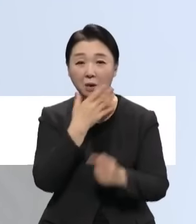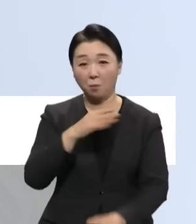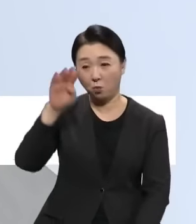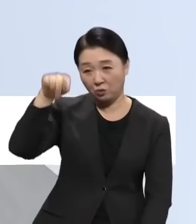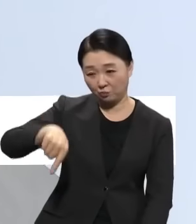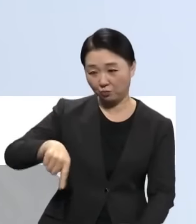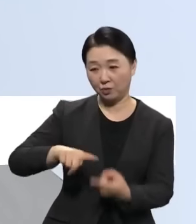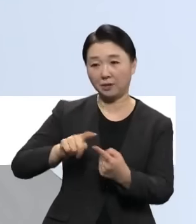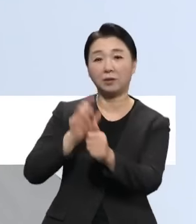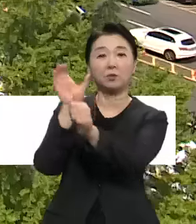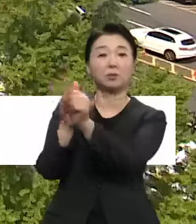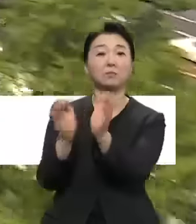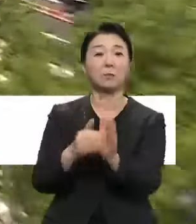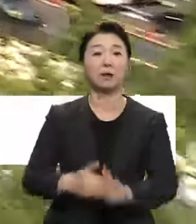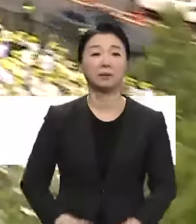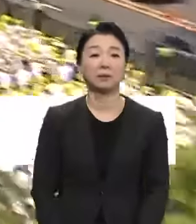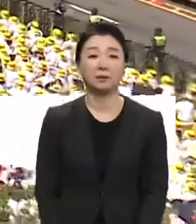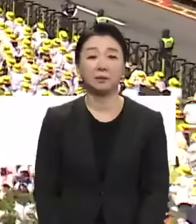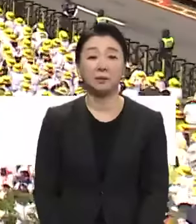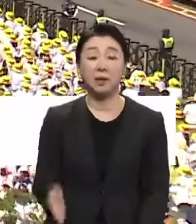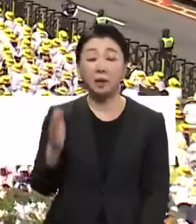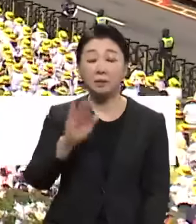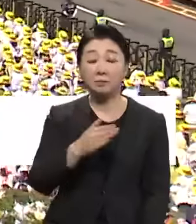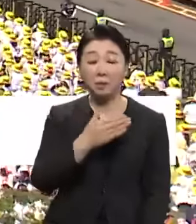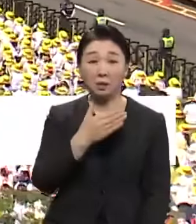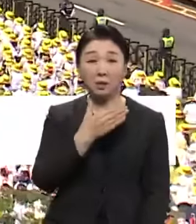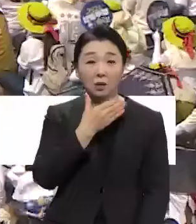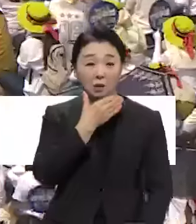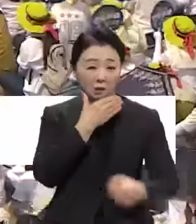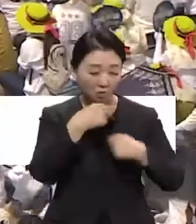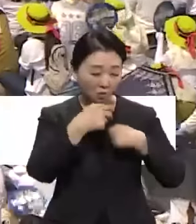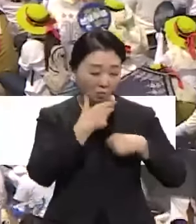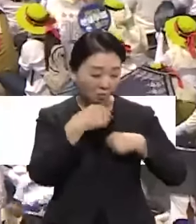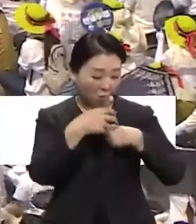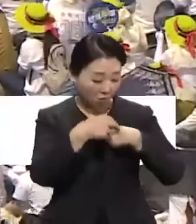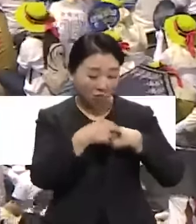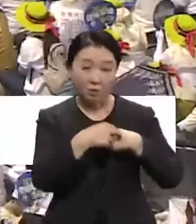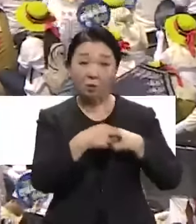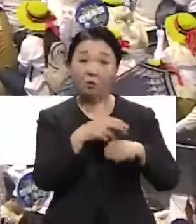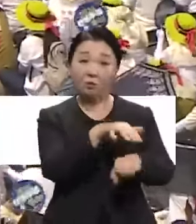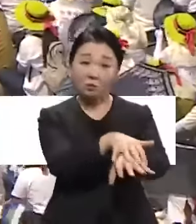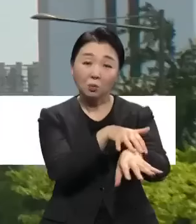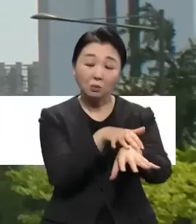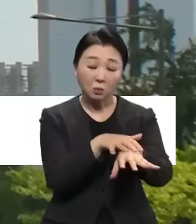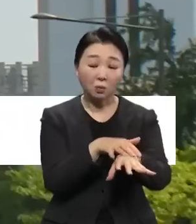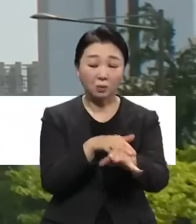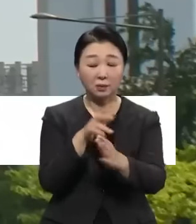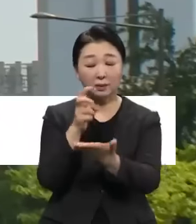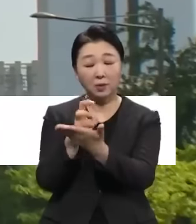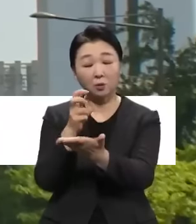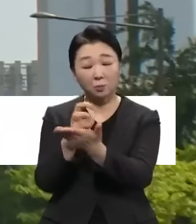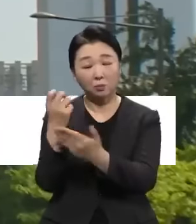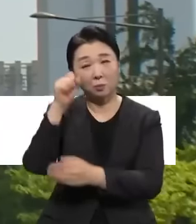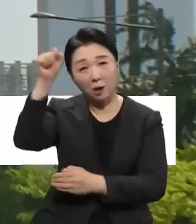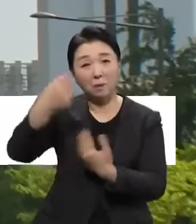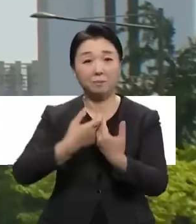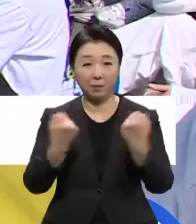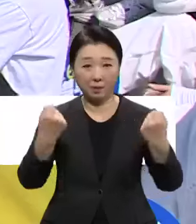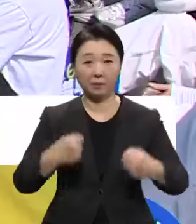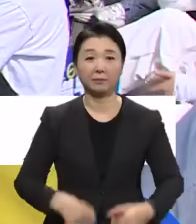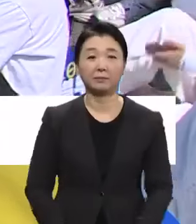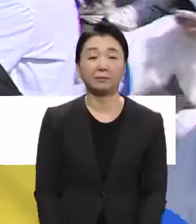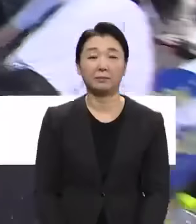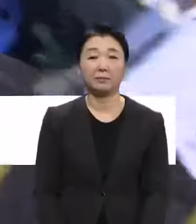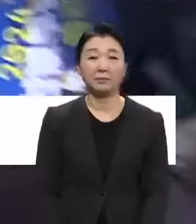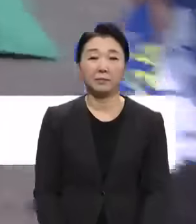위임하기로 했습니다 다만 복건 의료 노조는 간호법 재정과 파업은 별개라고 선을 그었습니다